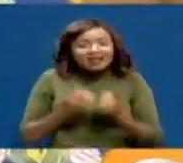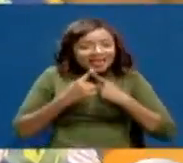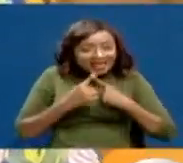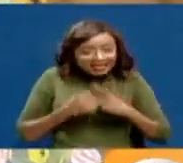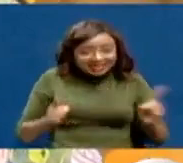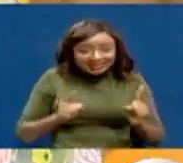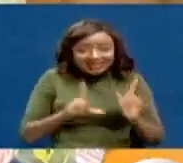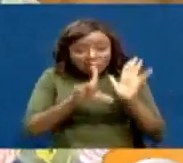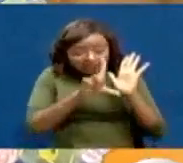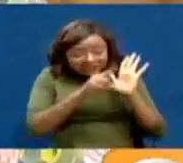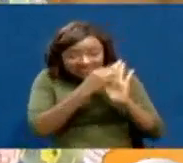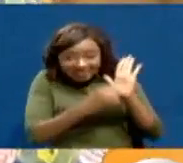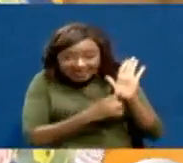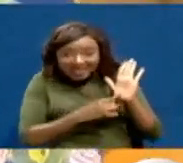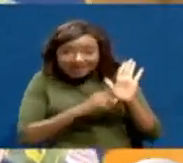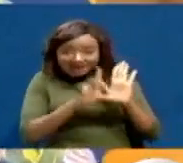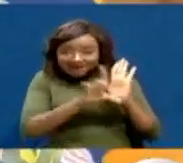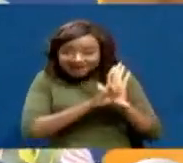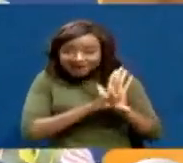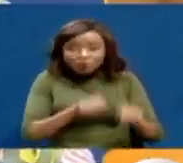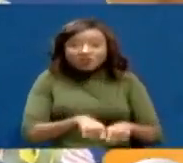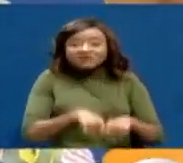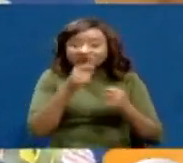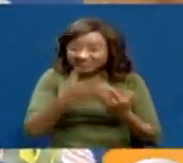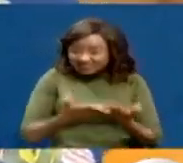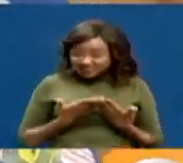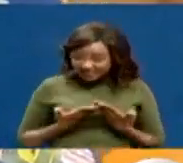Lakini kuvunja sheria haitatusaidia.